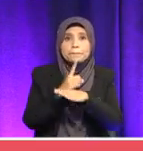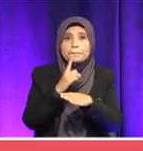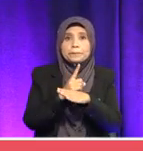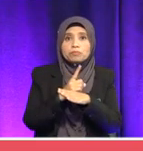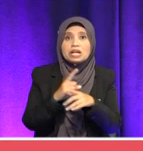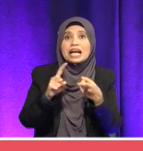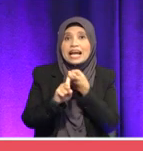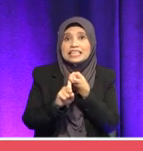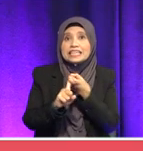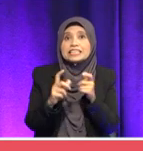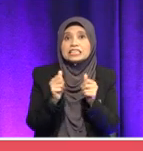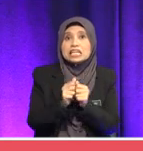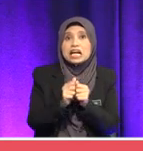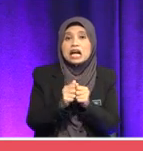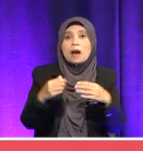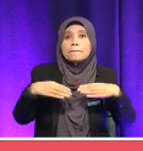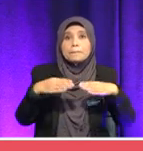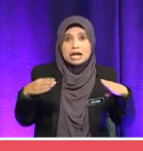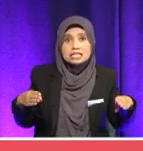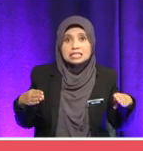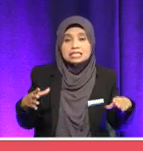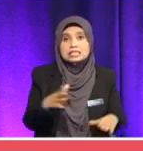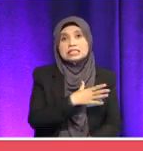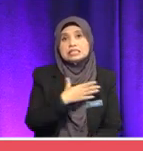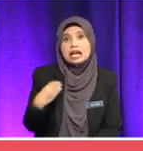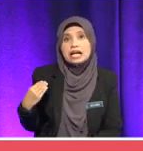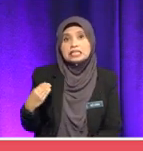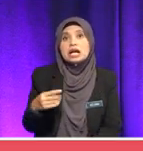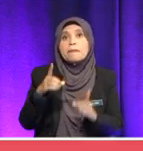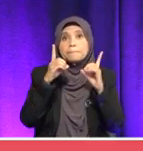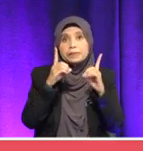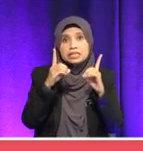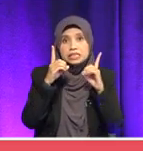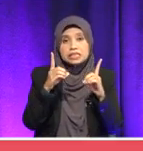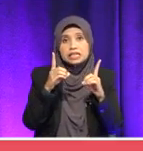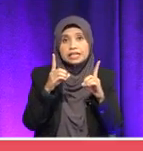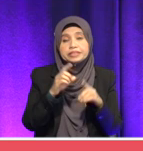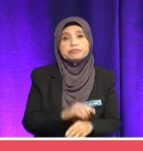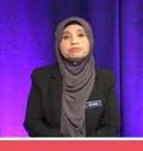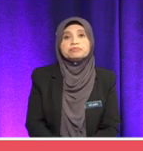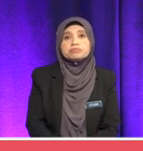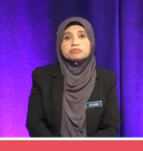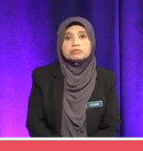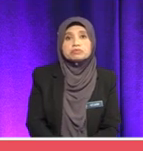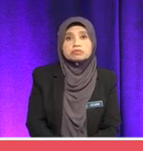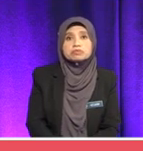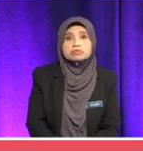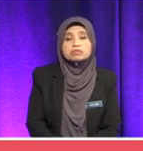berkaitan dengan bahasa dan pendidikan bahasa dan pendidikan